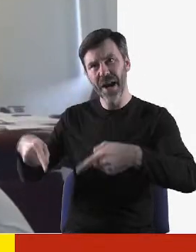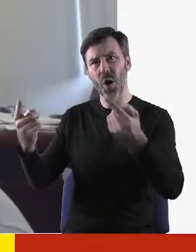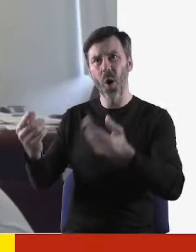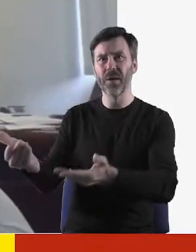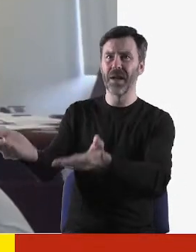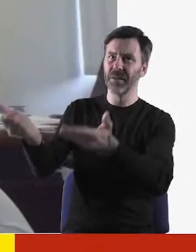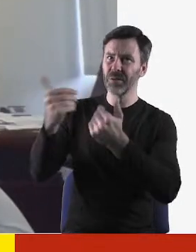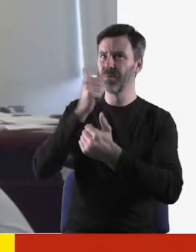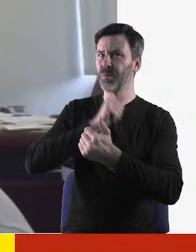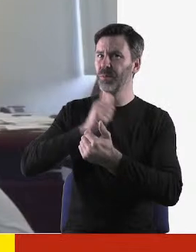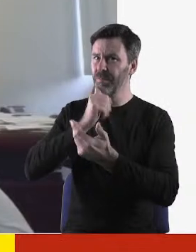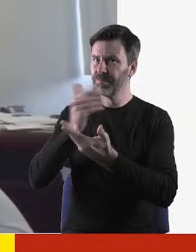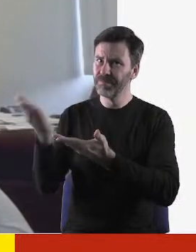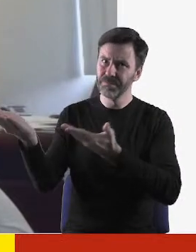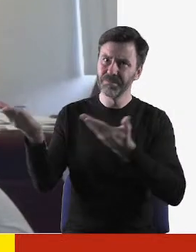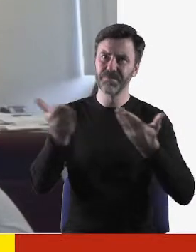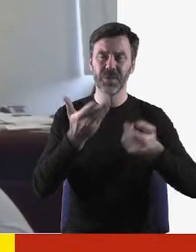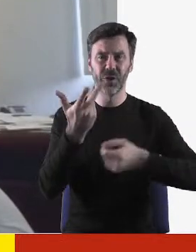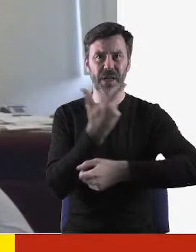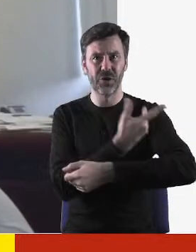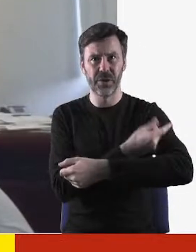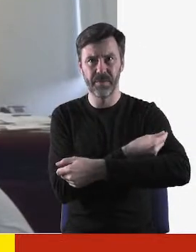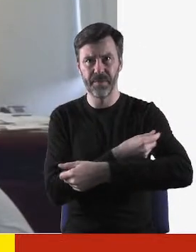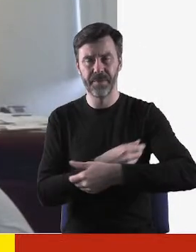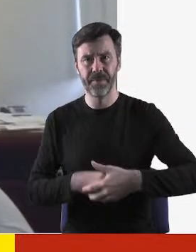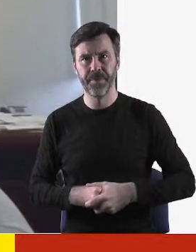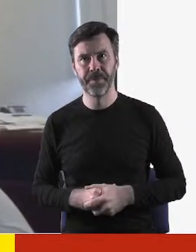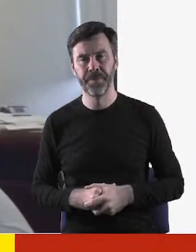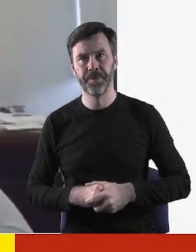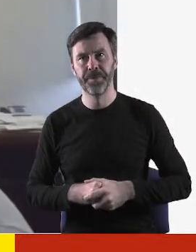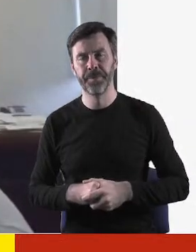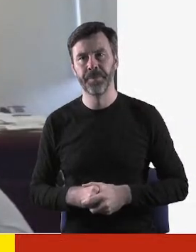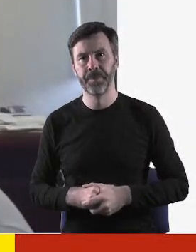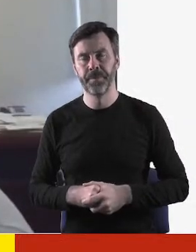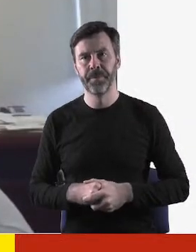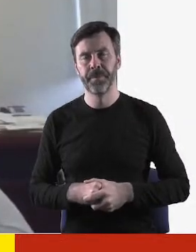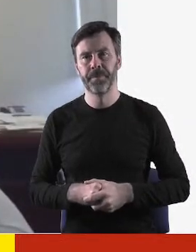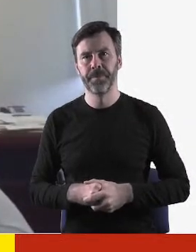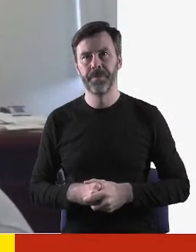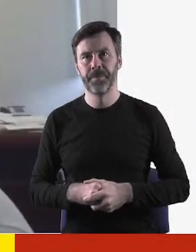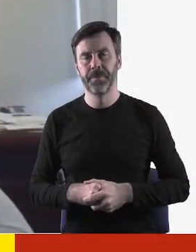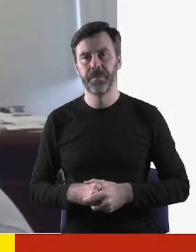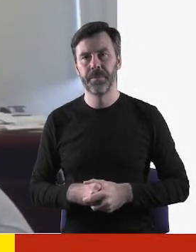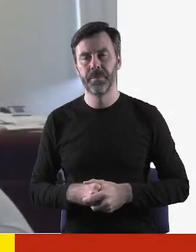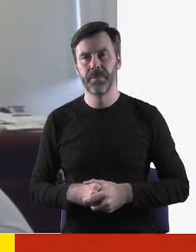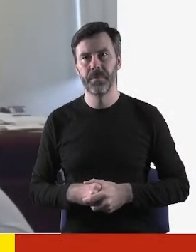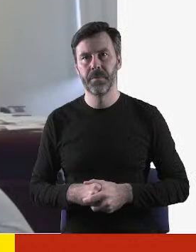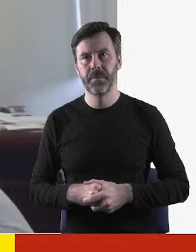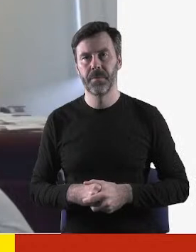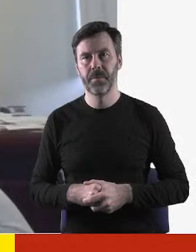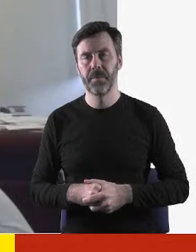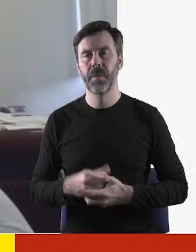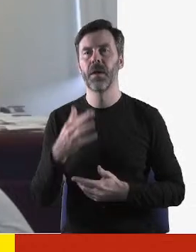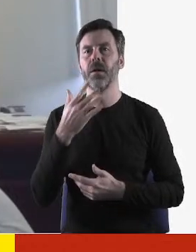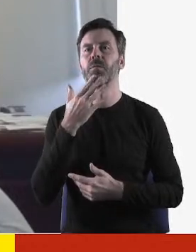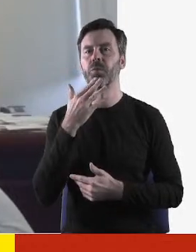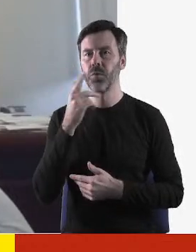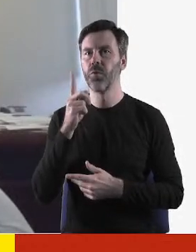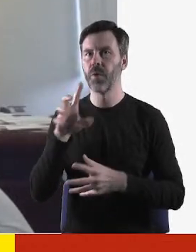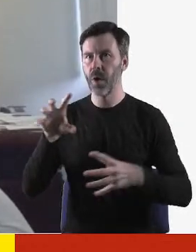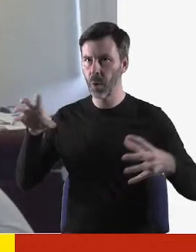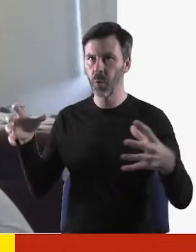żeby zaszczepiła się. Oczywiście nie mówię o pojedynczych przypadkach, tylko o zbiorowości pewnej,